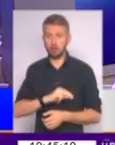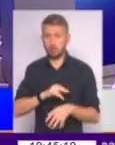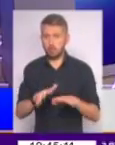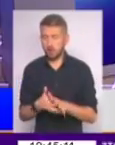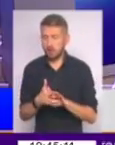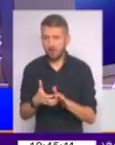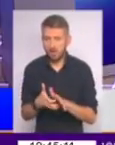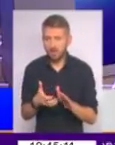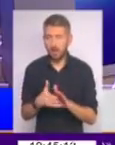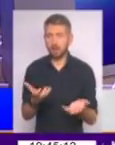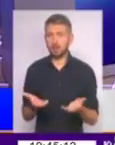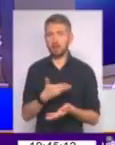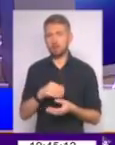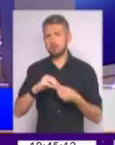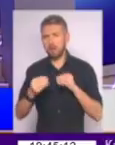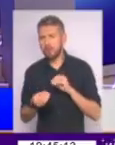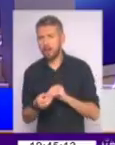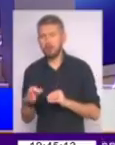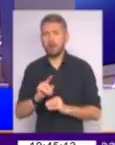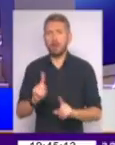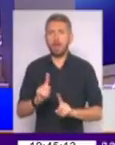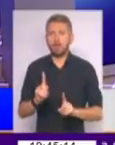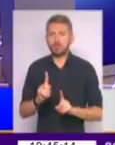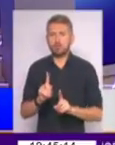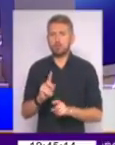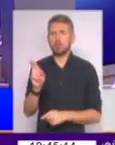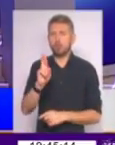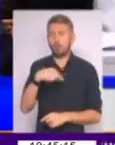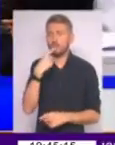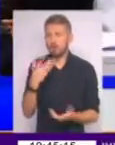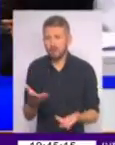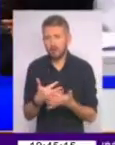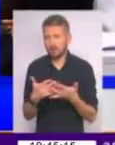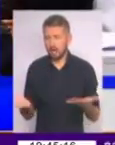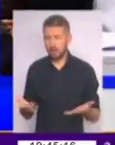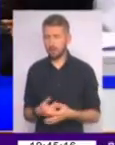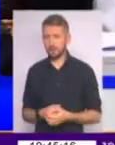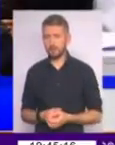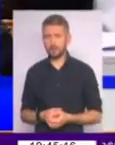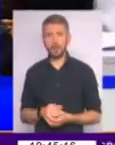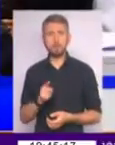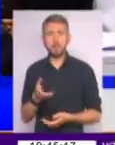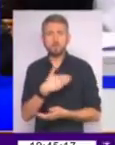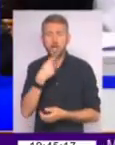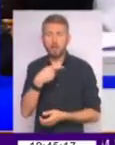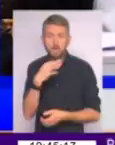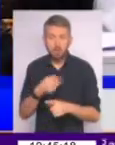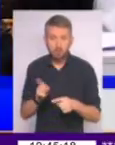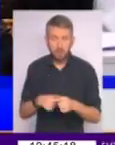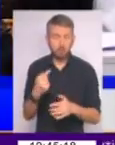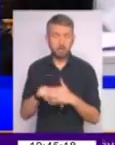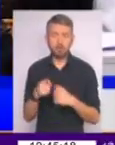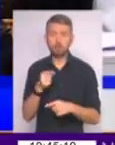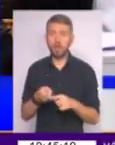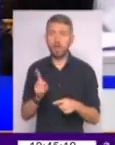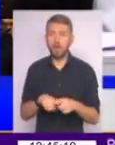вистачає, нам проблема, о чому ми Януковича говоримо і так далі і тому подобного. Чому ми говоримо об этом? Тому що це